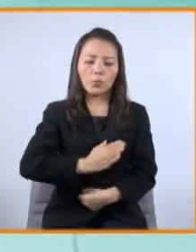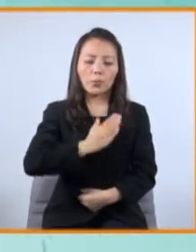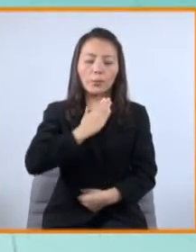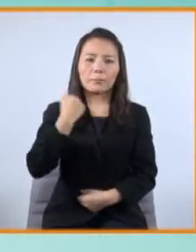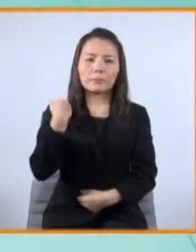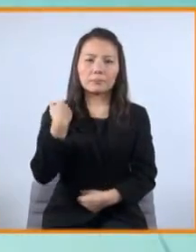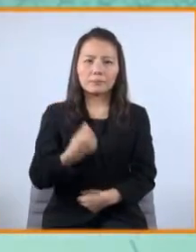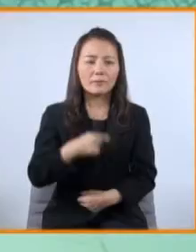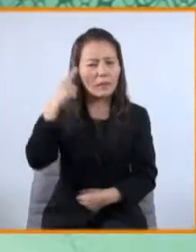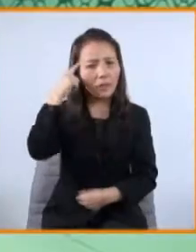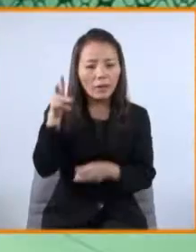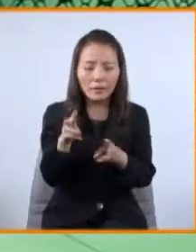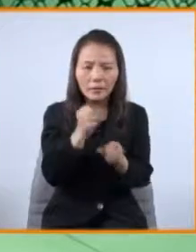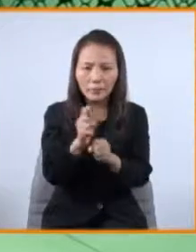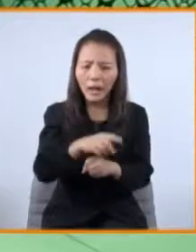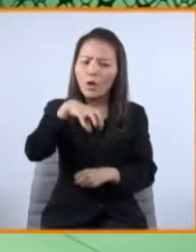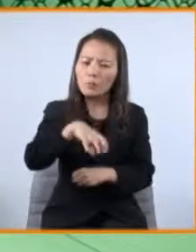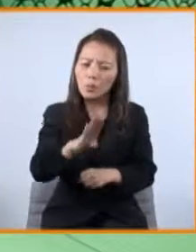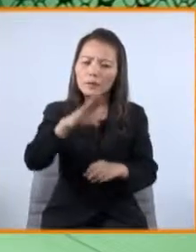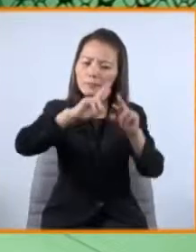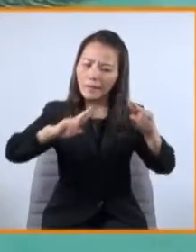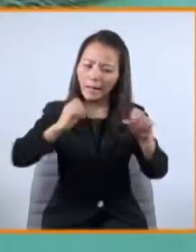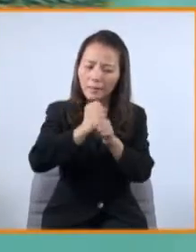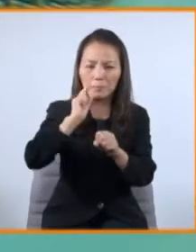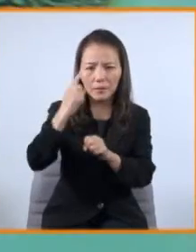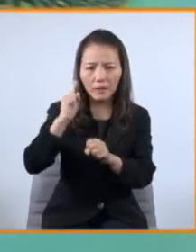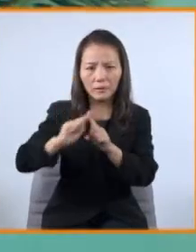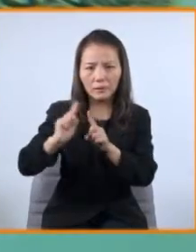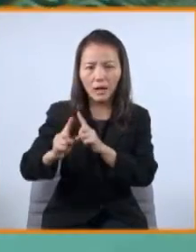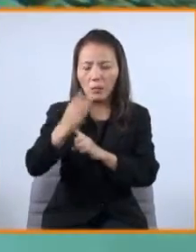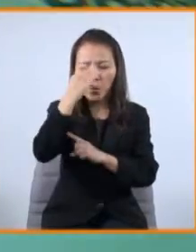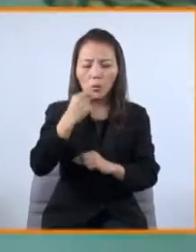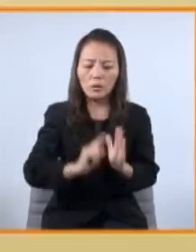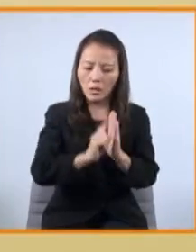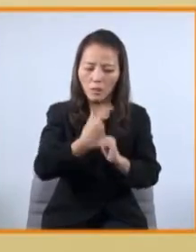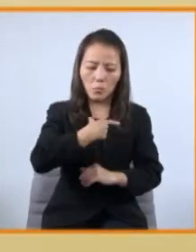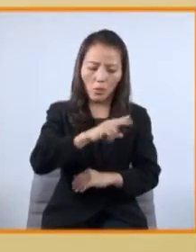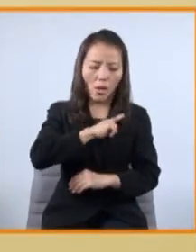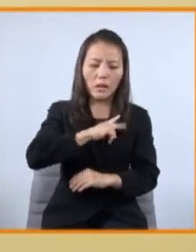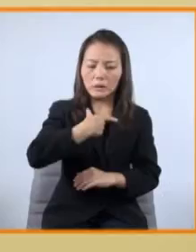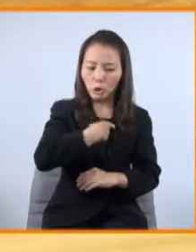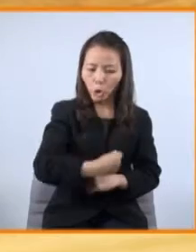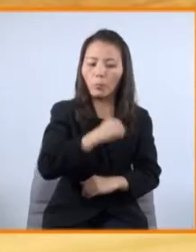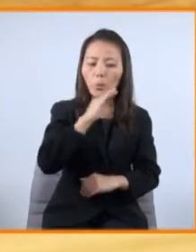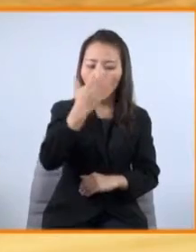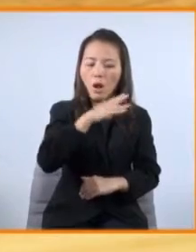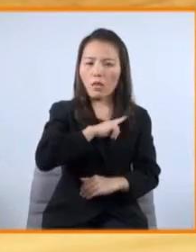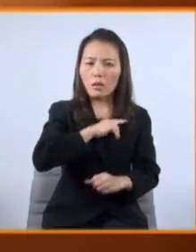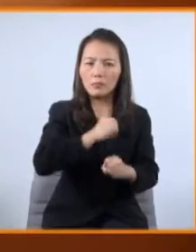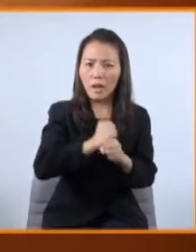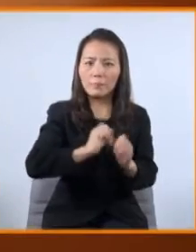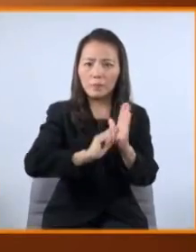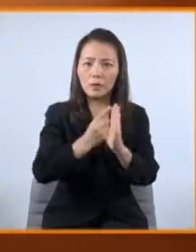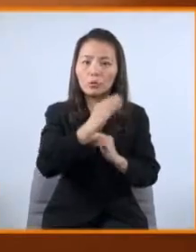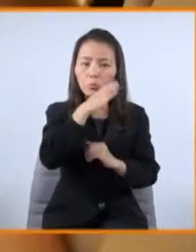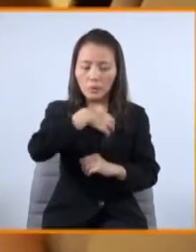เป็นอย่างไรกันบ้างคะสำหรับแนวโน้มธุรกิจของคนรุ่นใหม่ที่เกิดขึ้นจากความชอบและความถนัดที่หลากหลายหากใครกำลังมองหาธุร